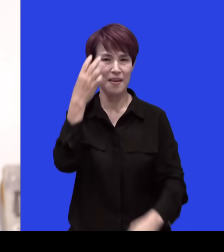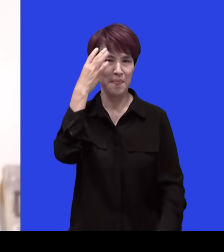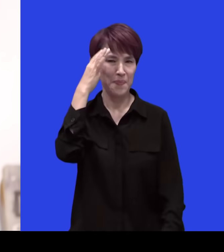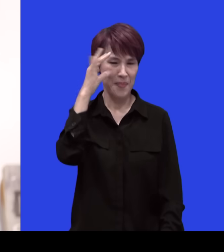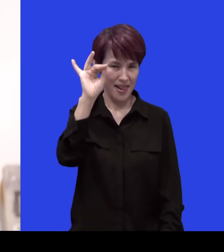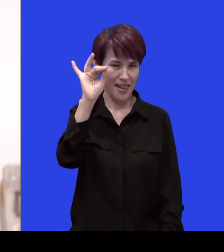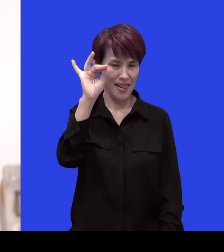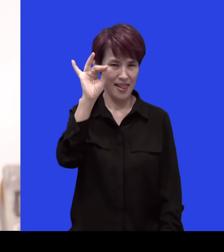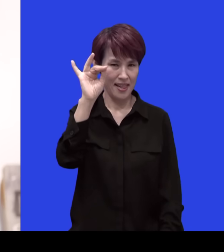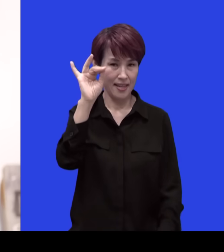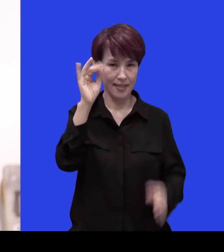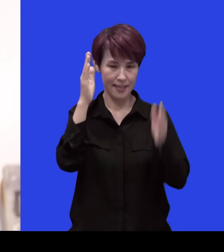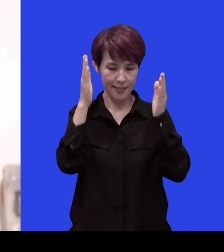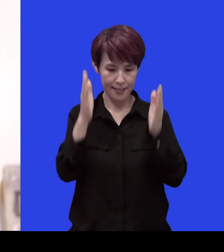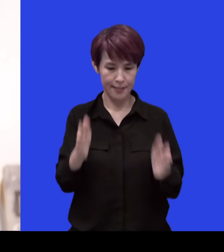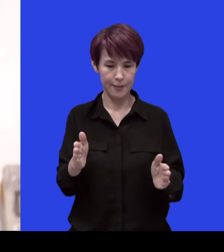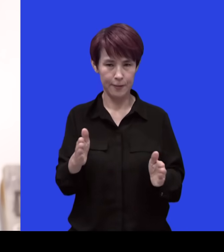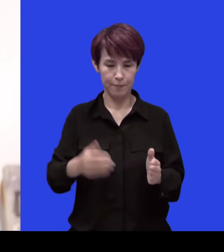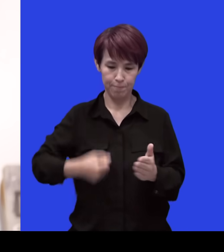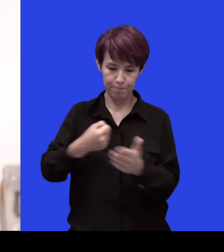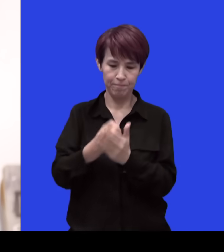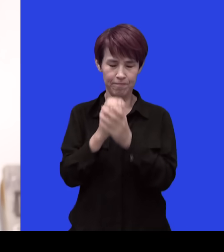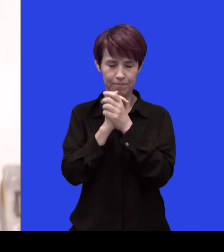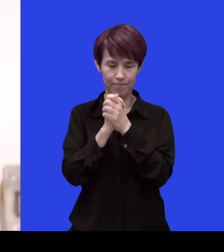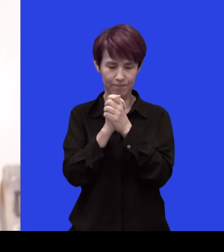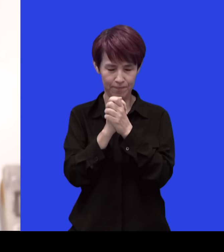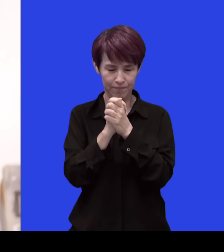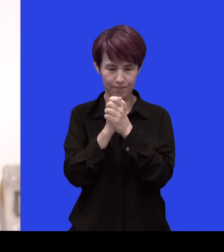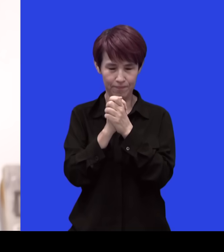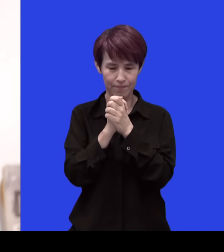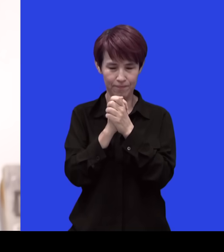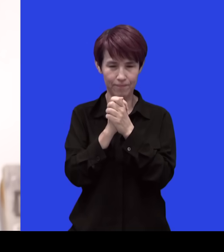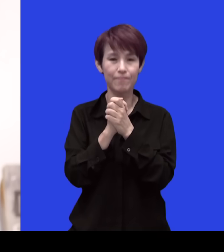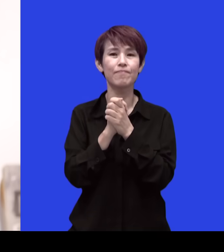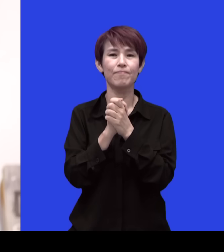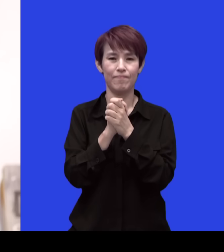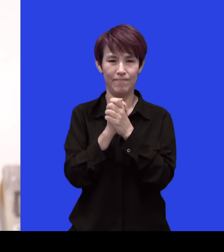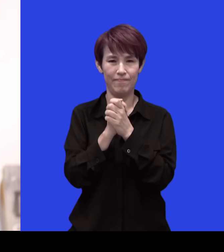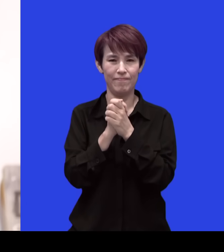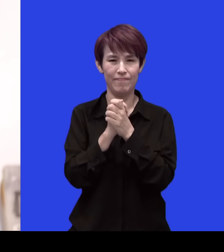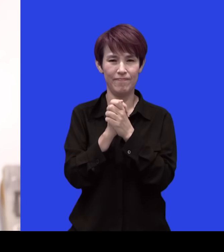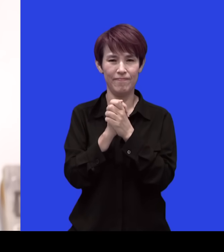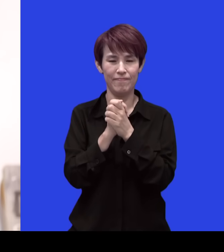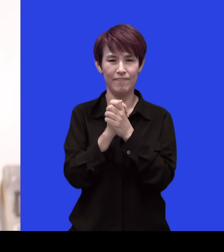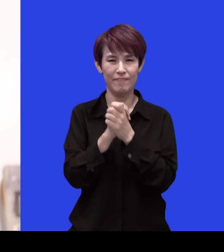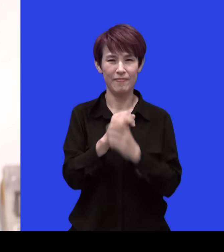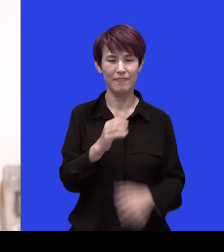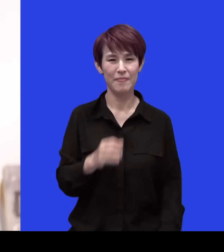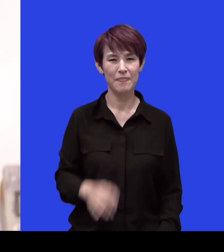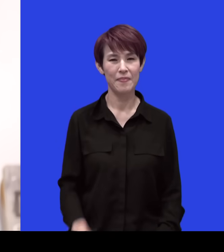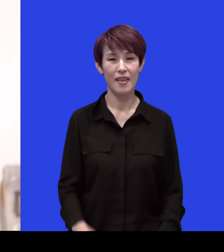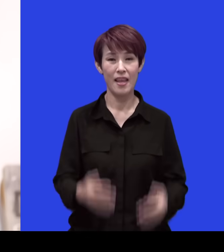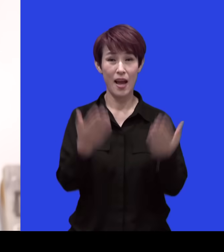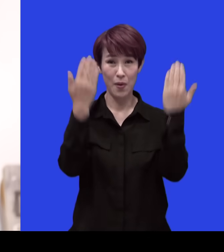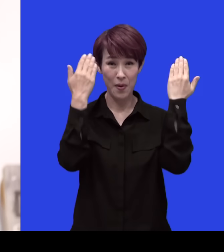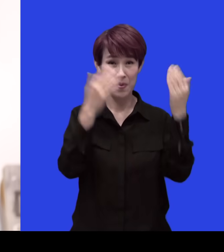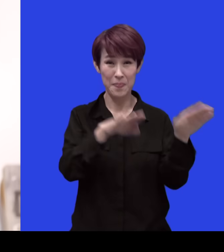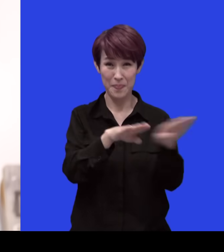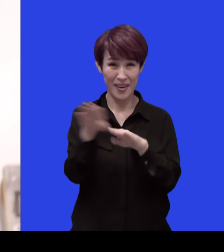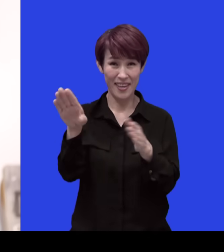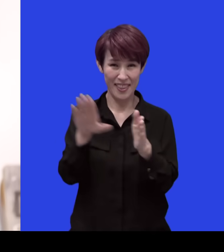기도를 이제 들어갔어요. 예. 그 방학이 있잖아요. 네네. 3개월 방학. 예. 그게 이제 그 기간에